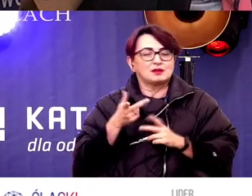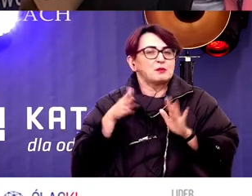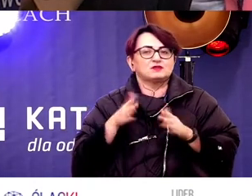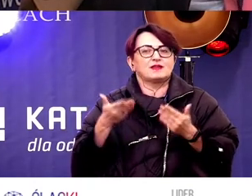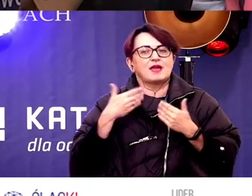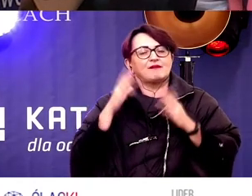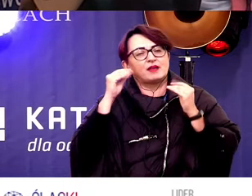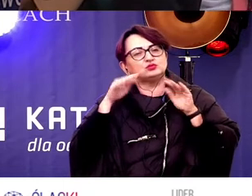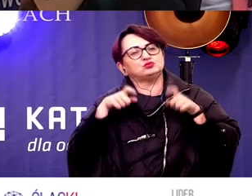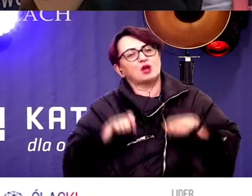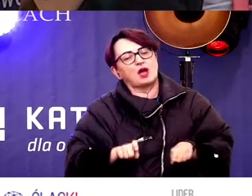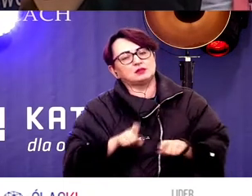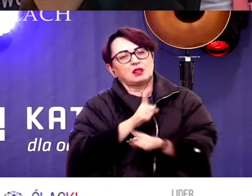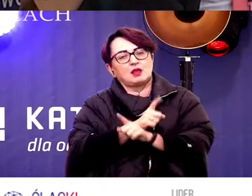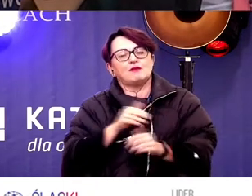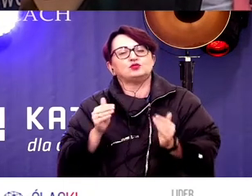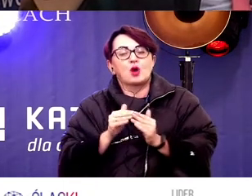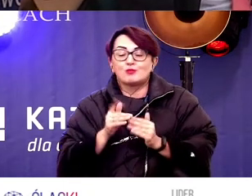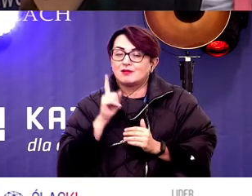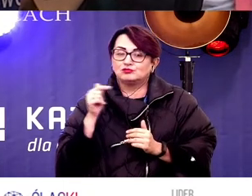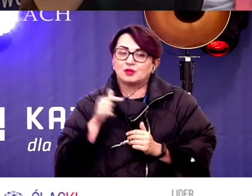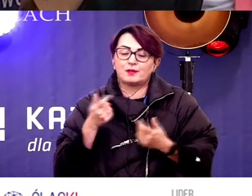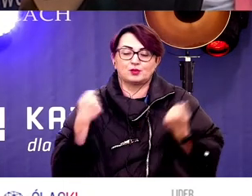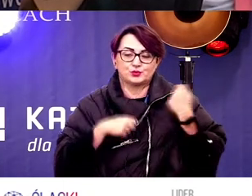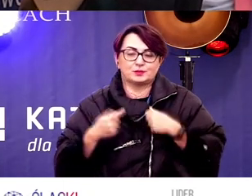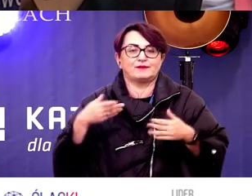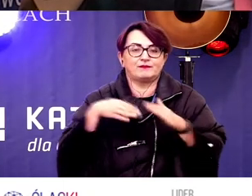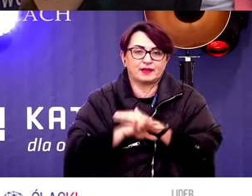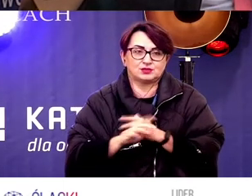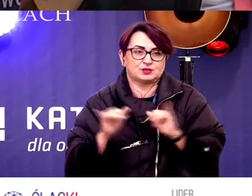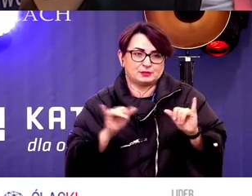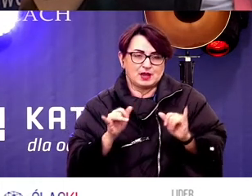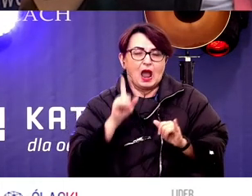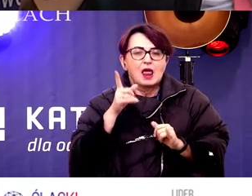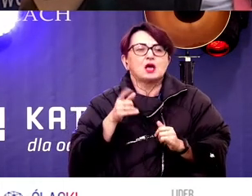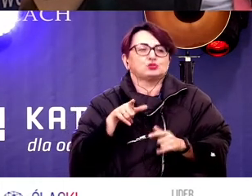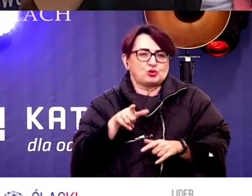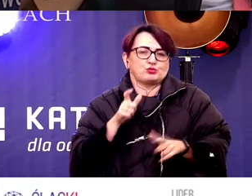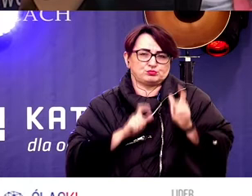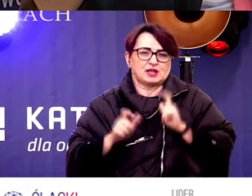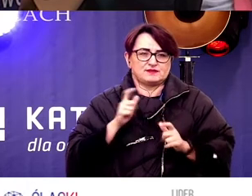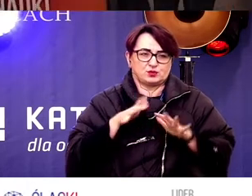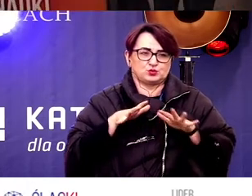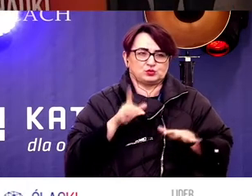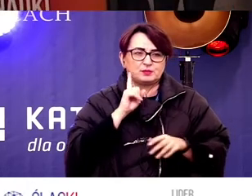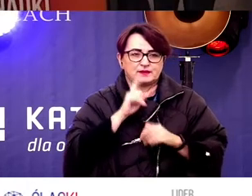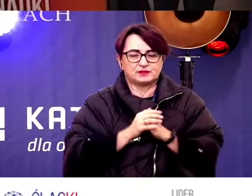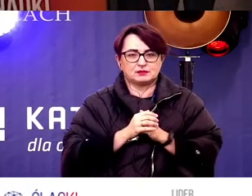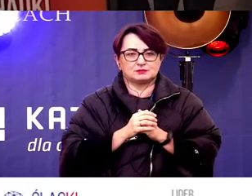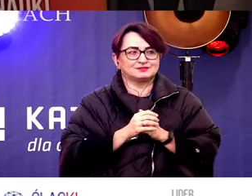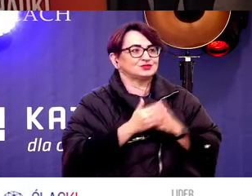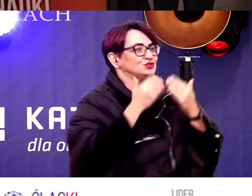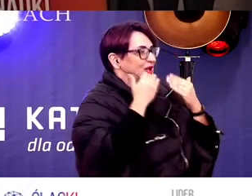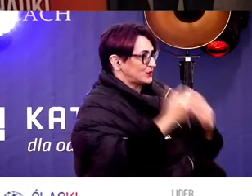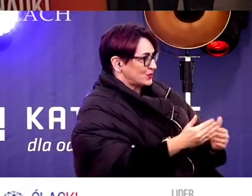spędzić wieczoru w domu, tylko trzeba było się jednak wybrać, ale na pewno sprawiający bardzo dużą satysfakcję. Dziękuję bardzo.